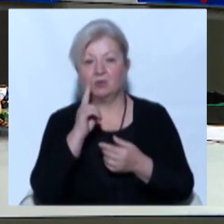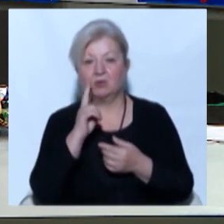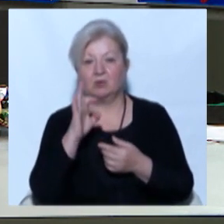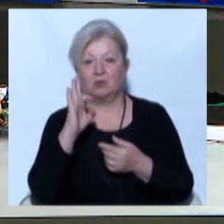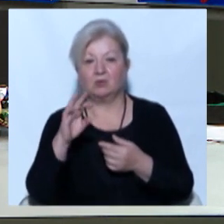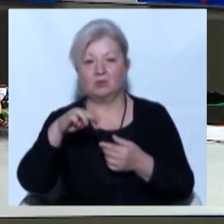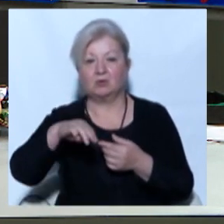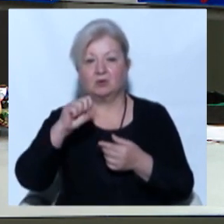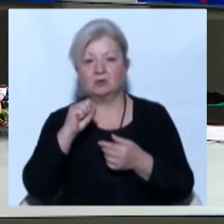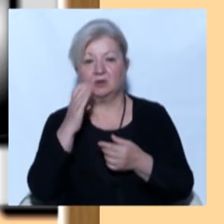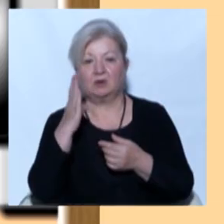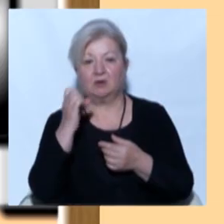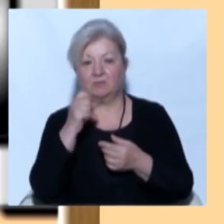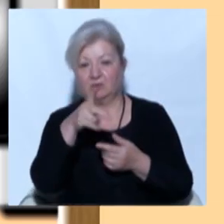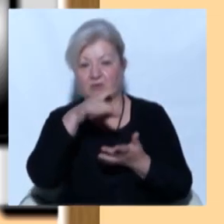მეორე ოქტავის ლა